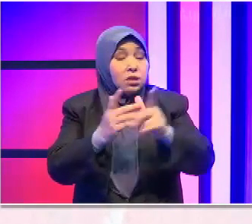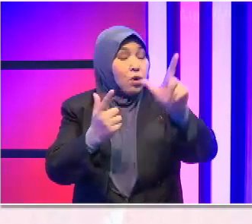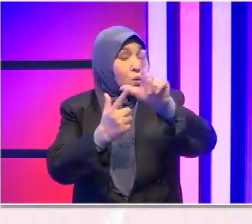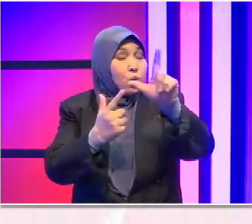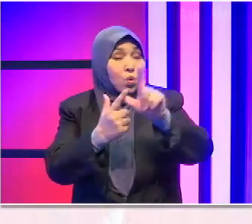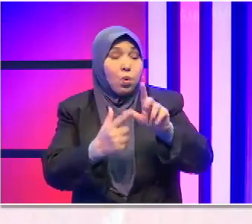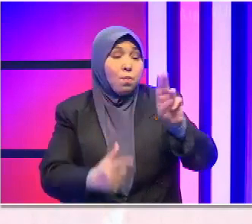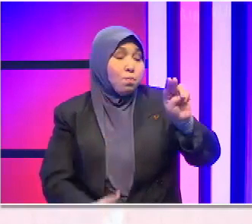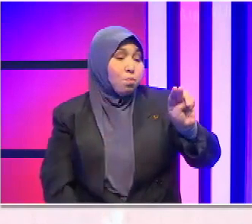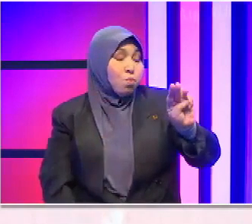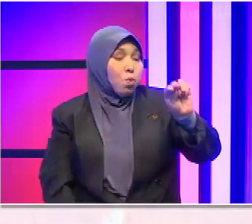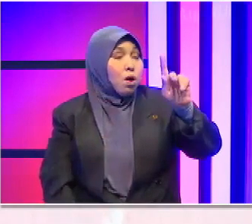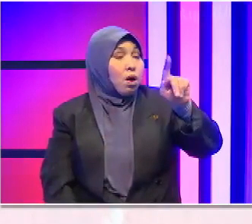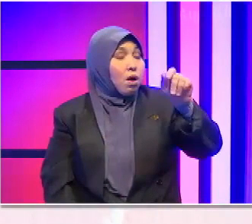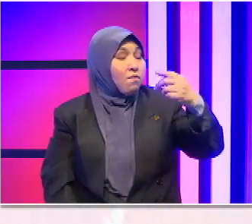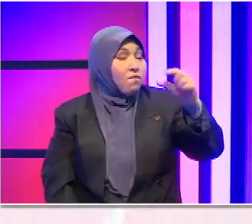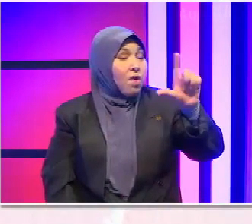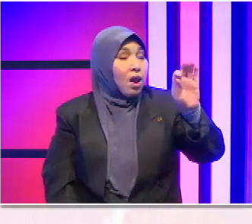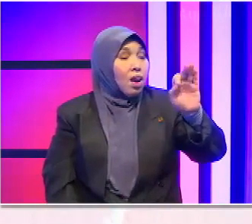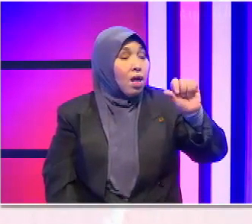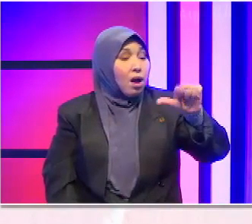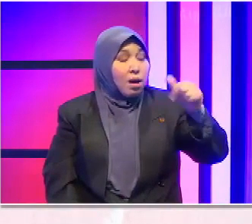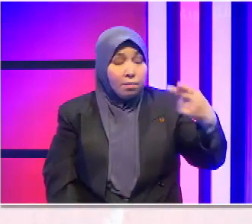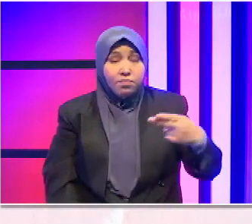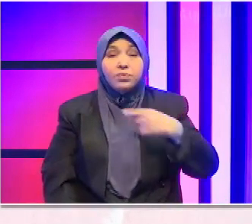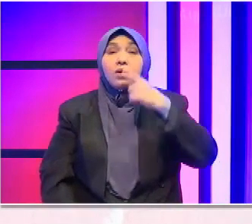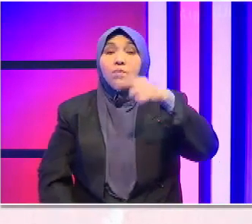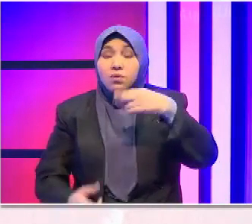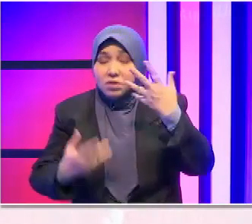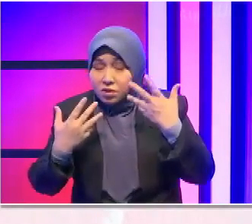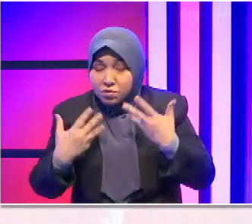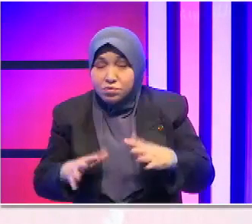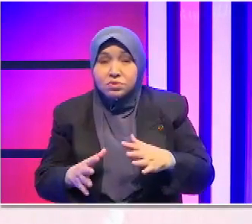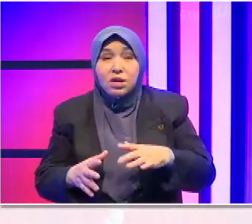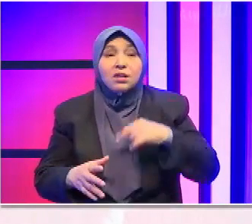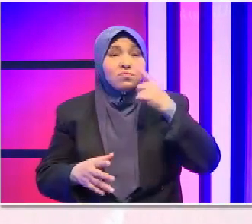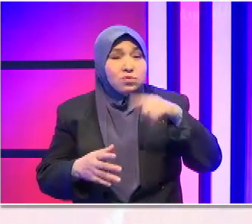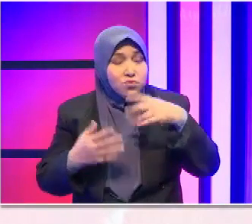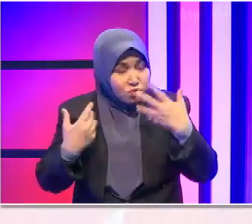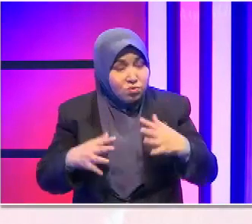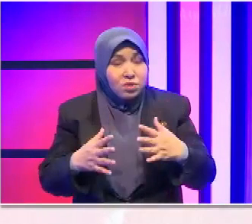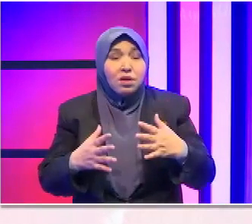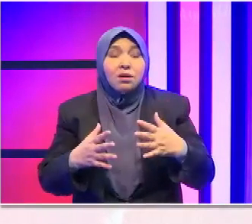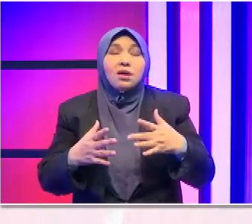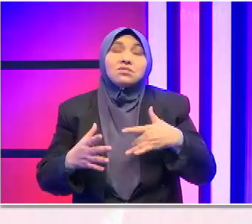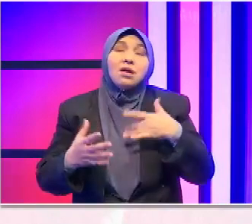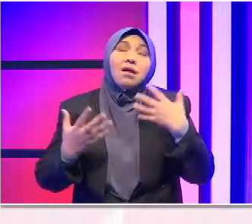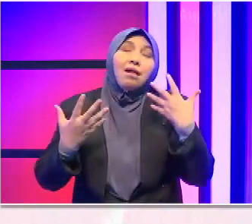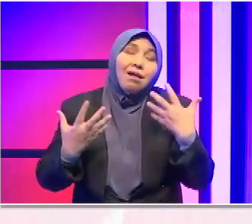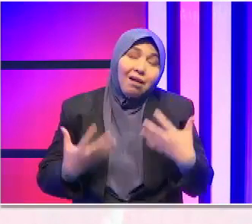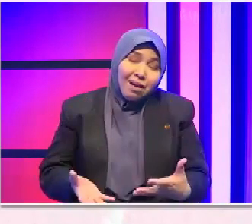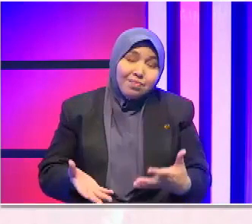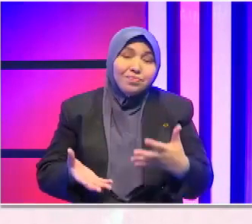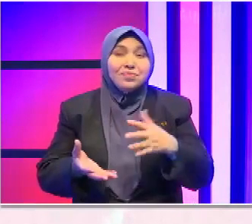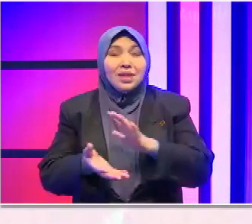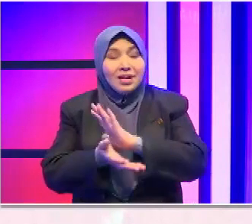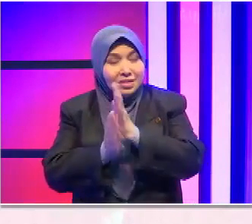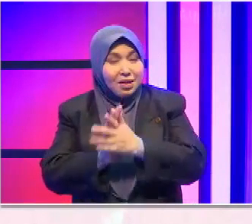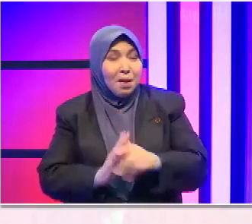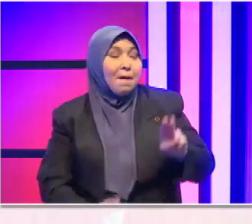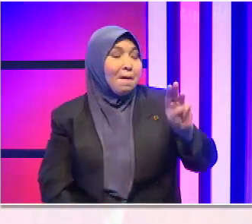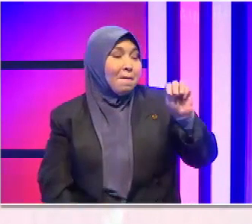mufakhamah eh sebut aja udah sembuh sajadah dengan berdasar harga nama